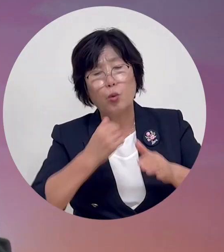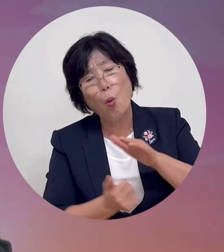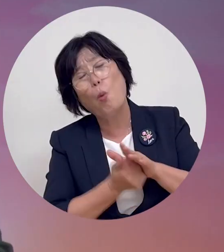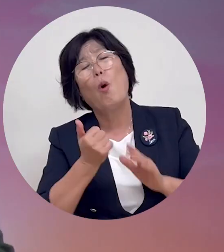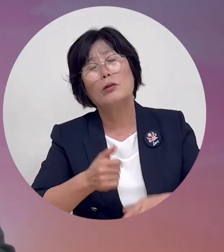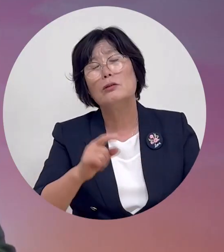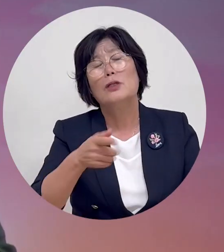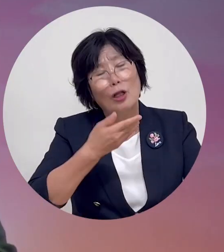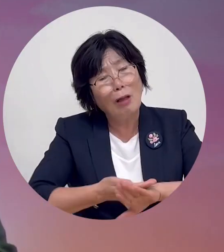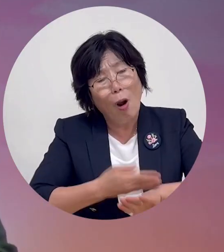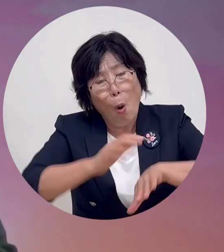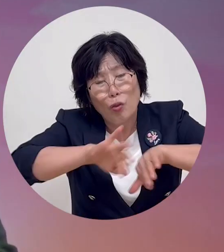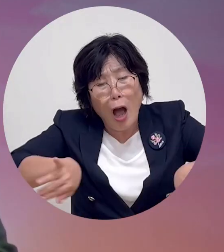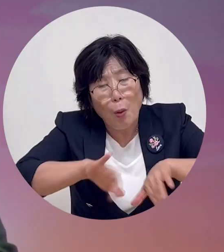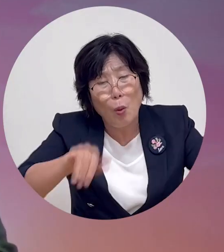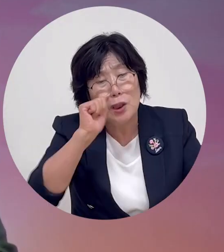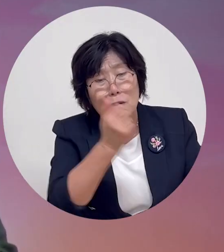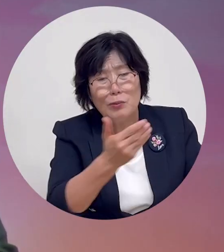그러면 얼마나 좋겠어요.